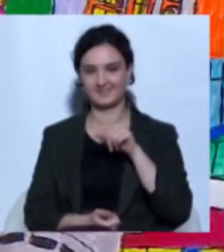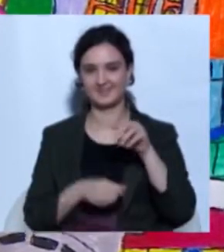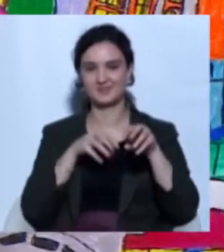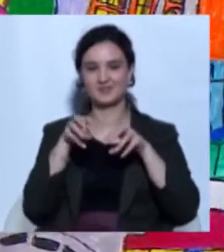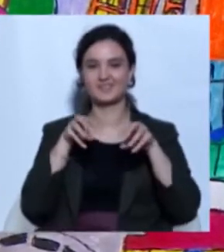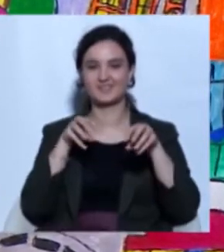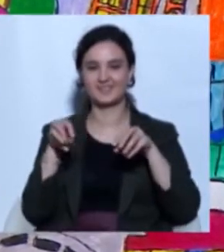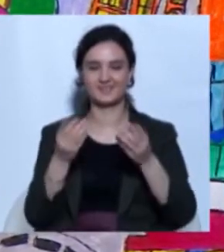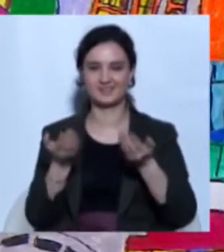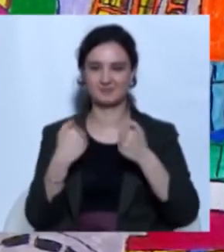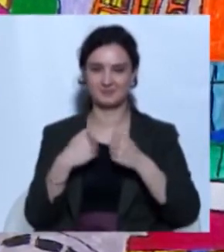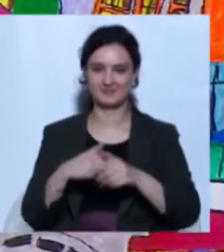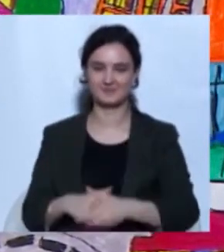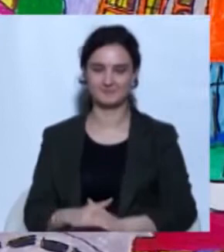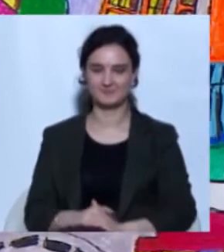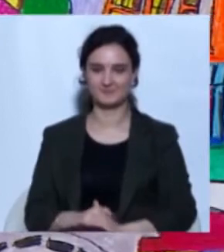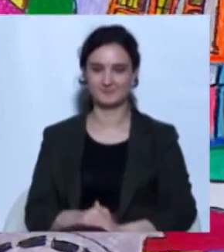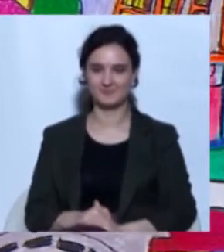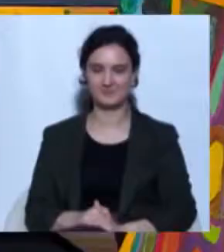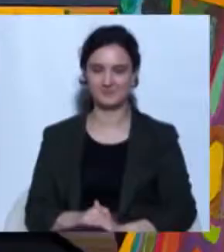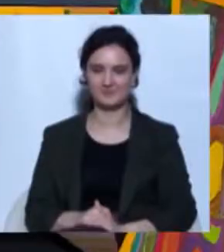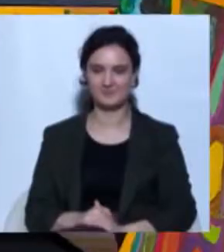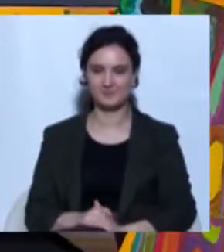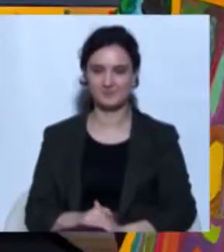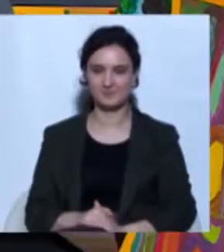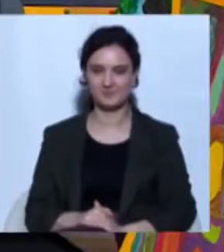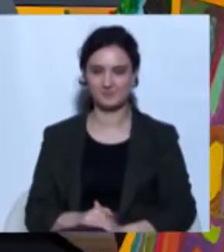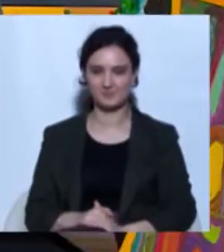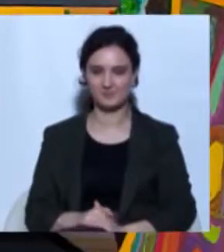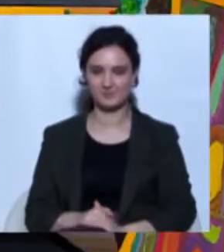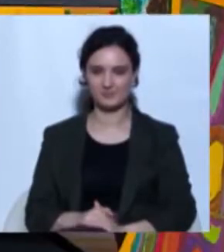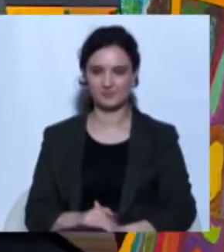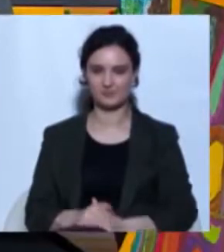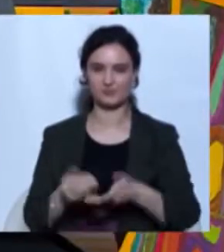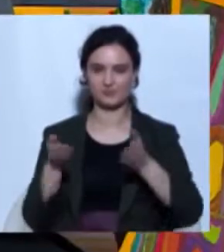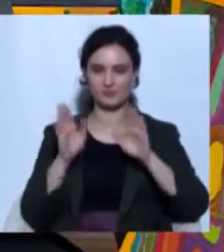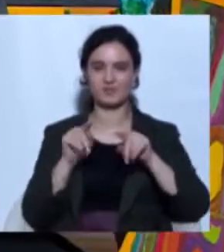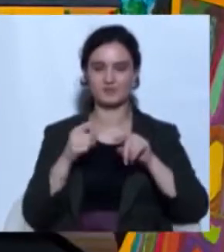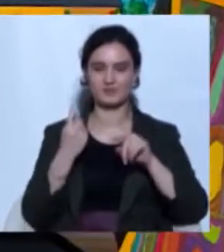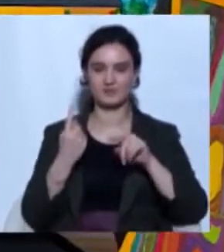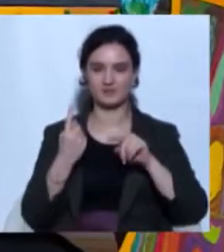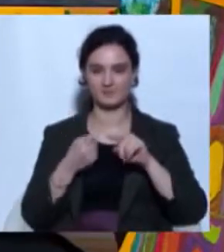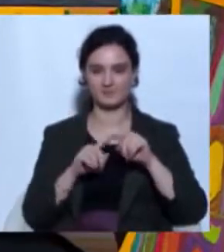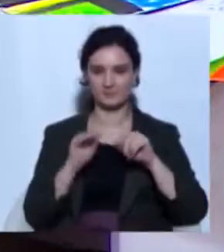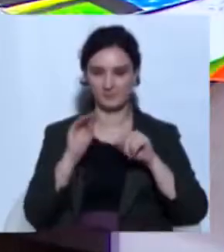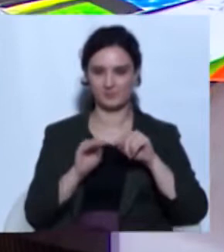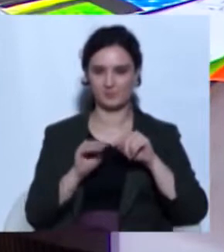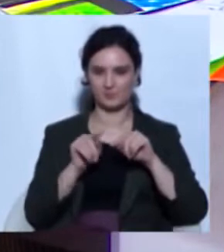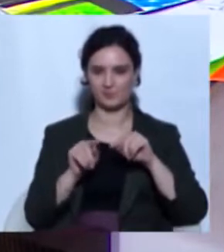ჭადრაკივით გამოგვივით, არა? და მწვანეს აქ და დაგვრჩა ერთი, რომელსაც დავდებთ აი